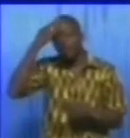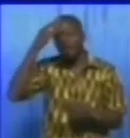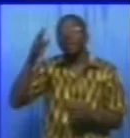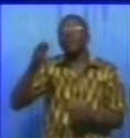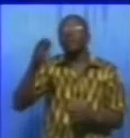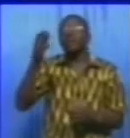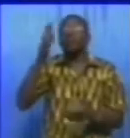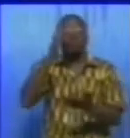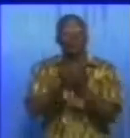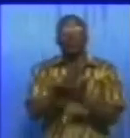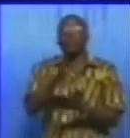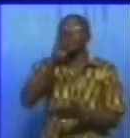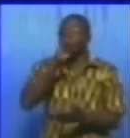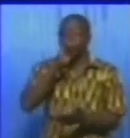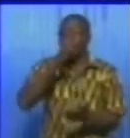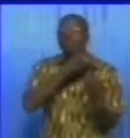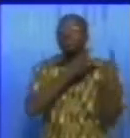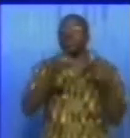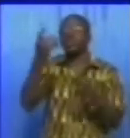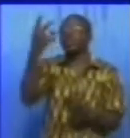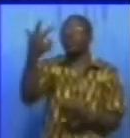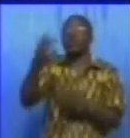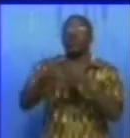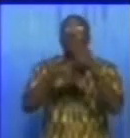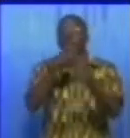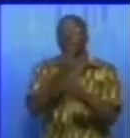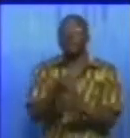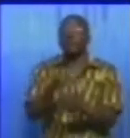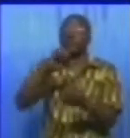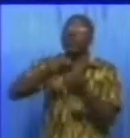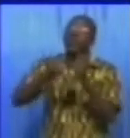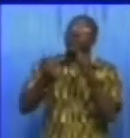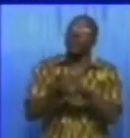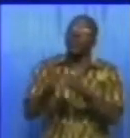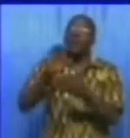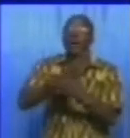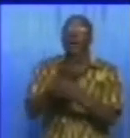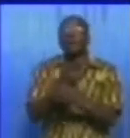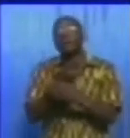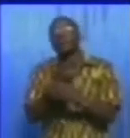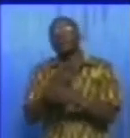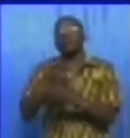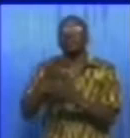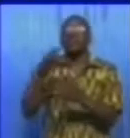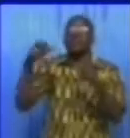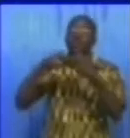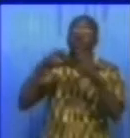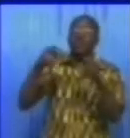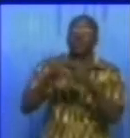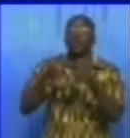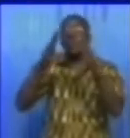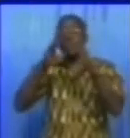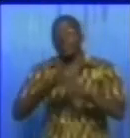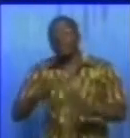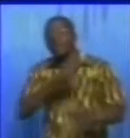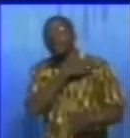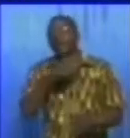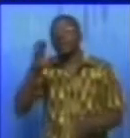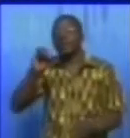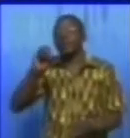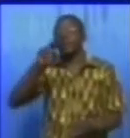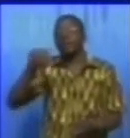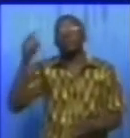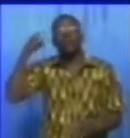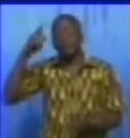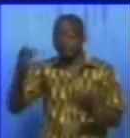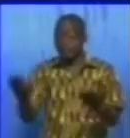3 ans. S'il y a une coupure d'eau, c'est un problème entre Sonabel et Onéa. Mais pour l'essentiel, la ressource